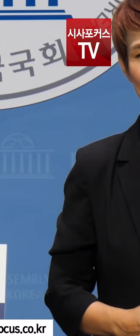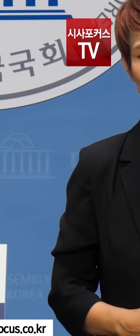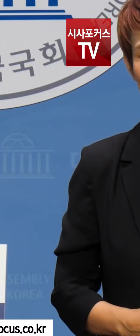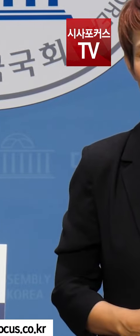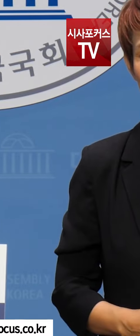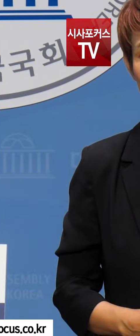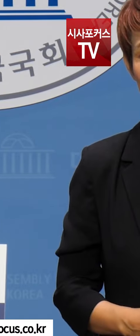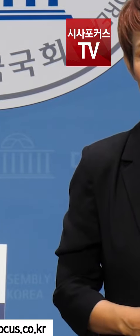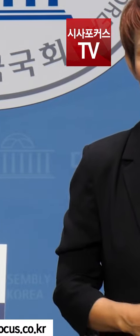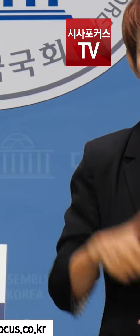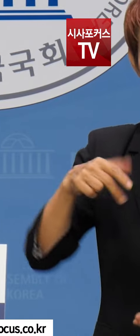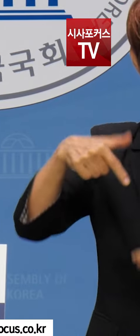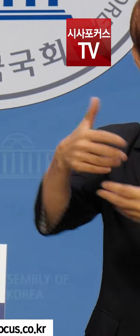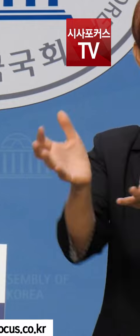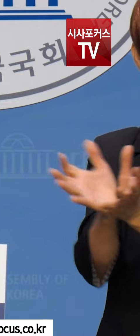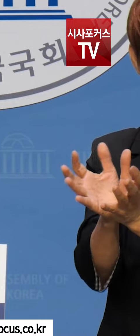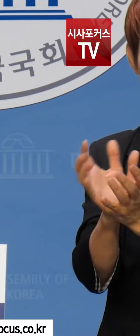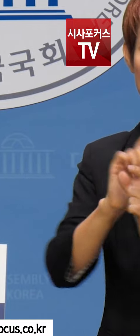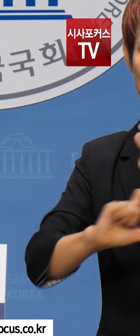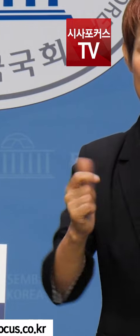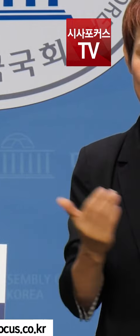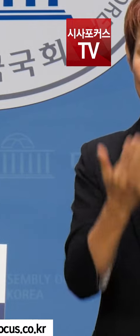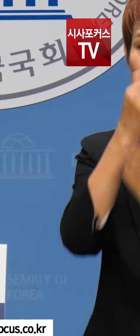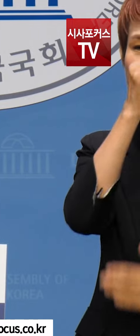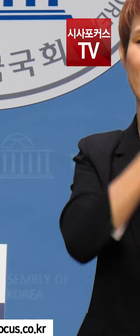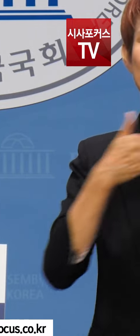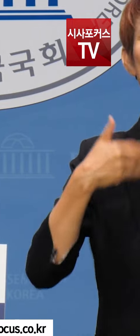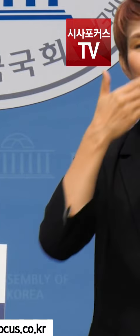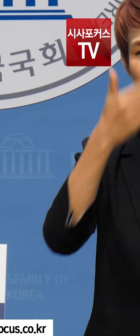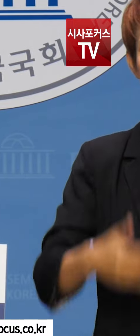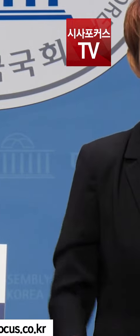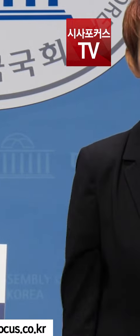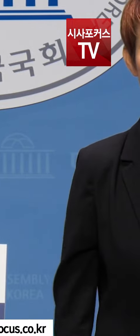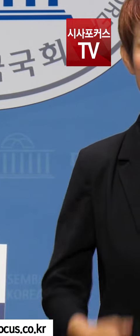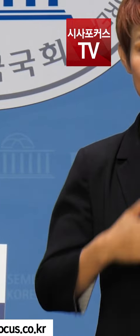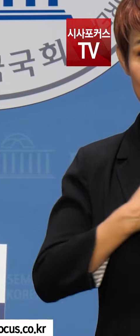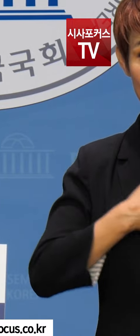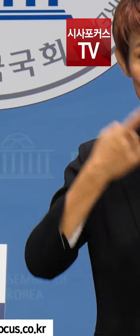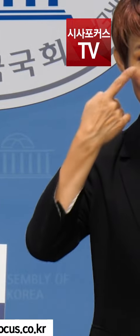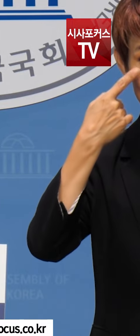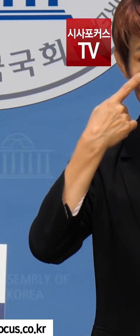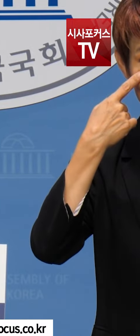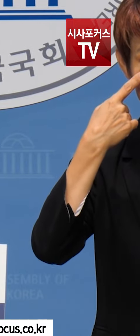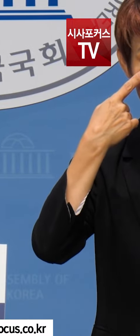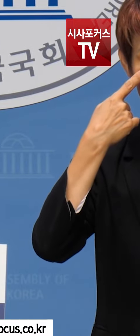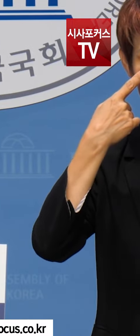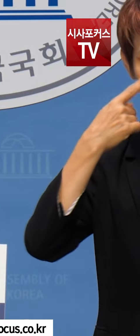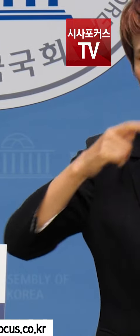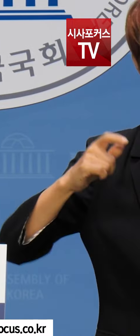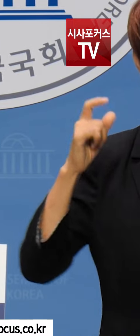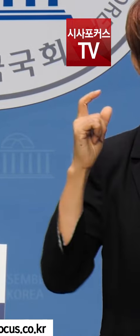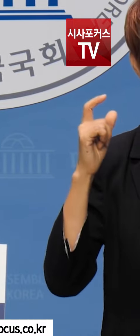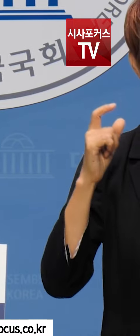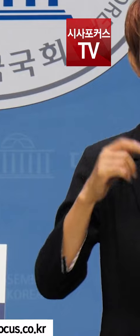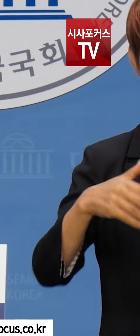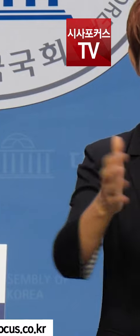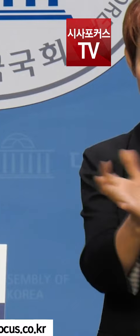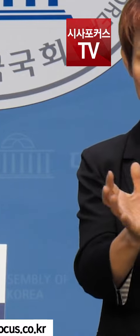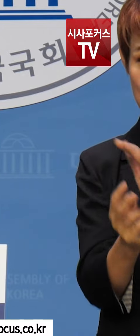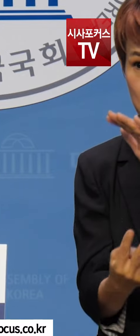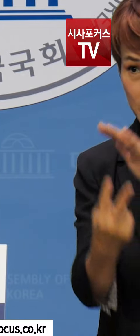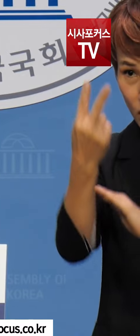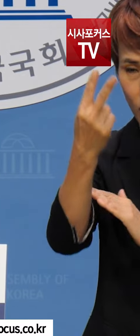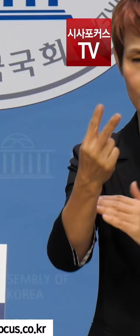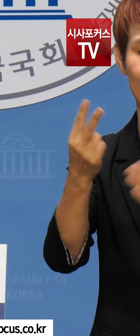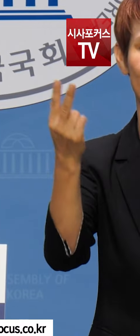크게 성장시킬 자신이 있습니다. 김선민의 눈은 누구보다 당의 비전과